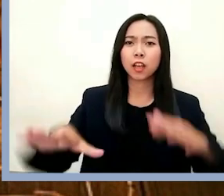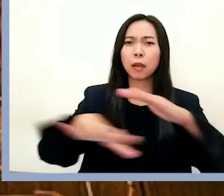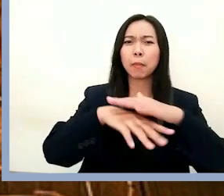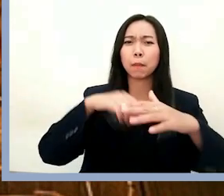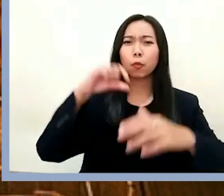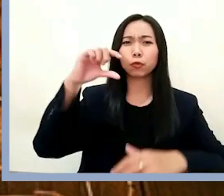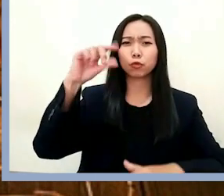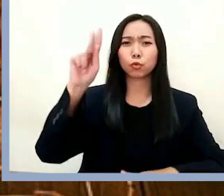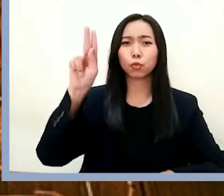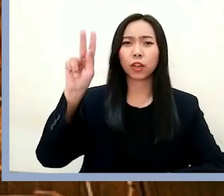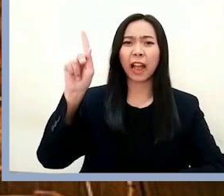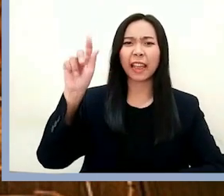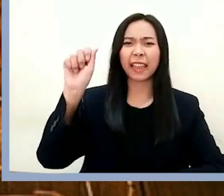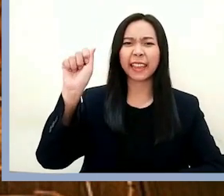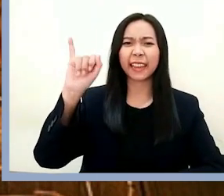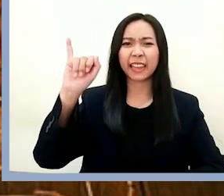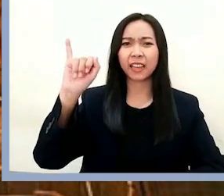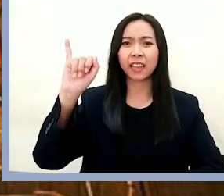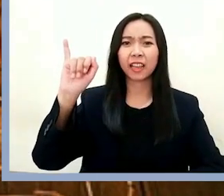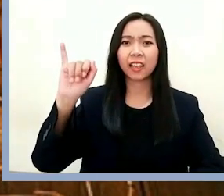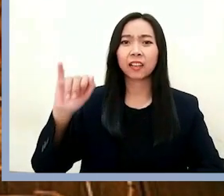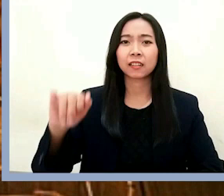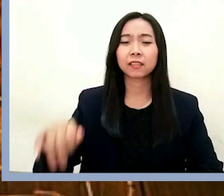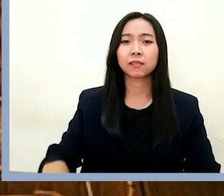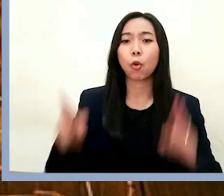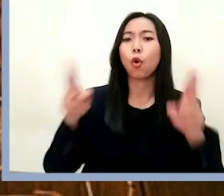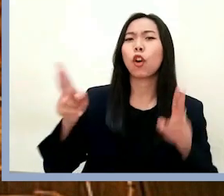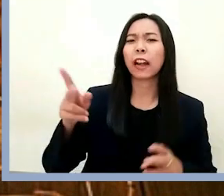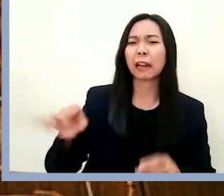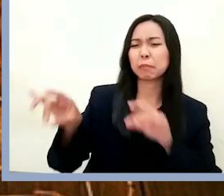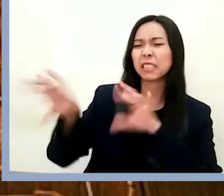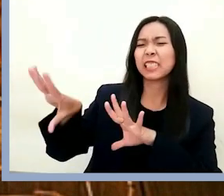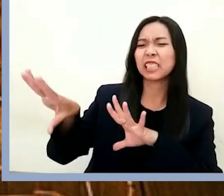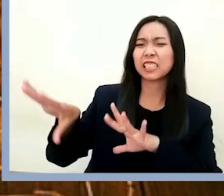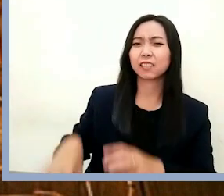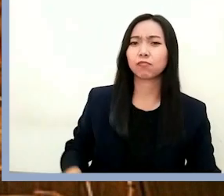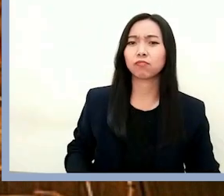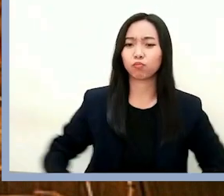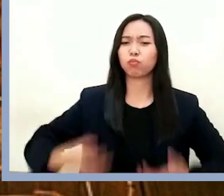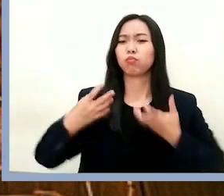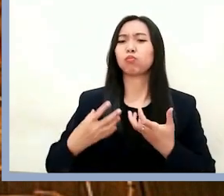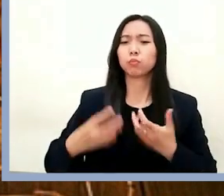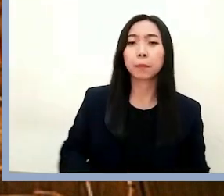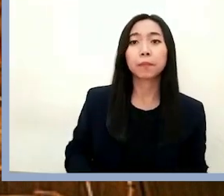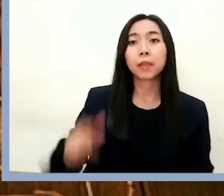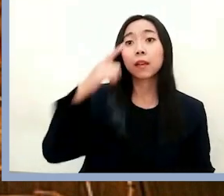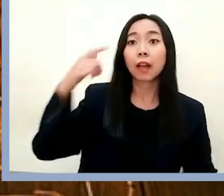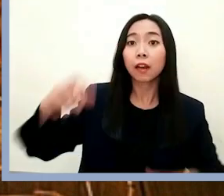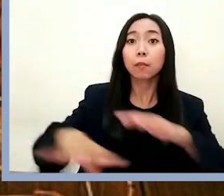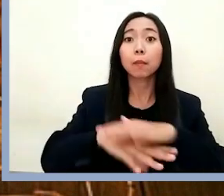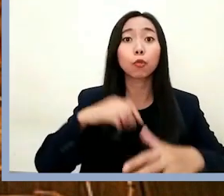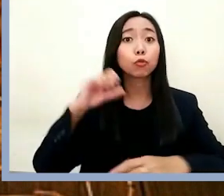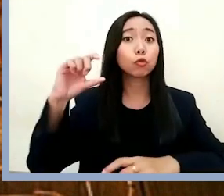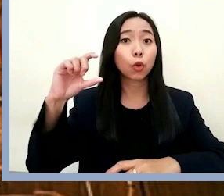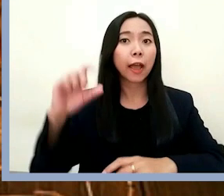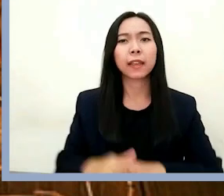dibenci oleh banyak orang sebab apa saudara-saudara karena profesi pemungujukai dianggap sebagai